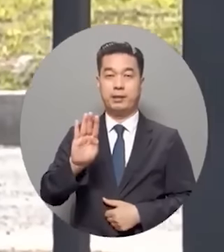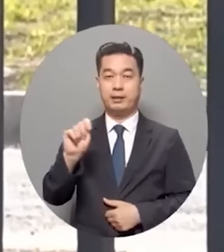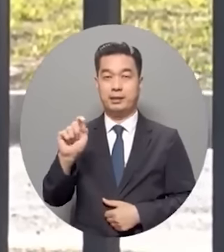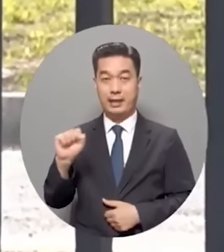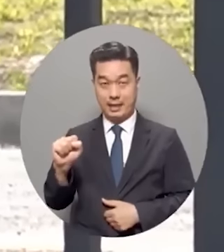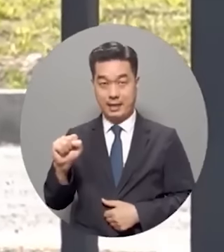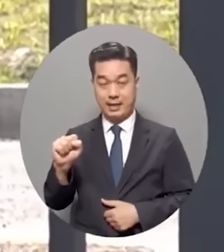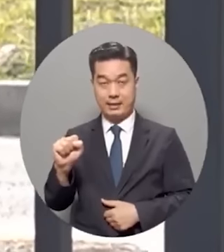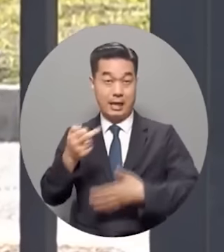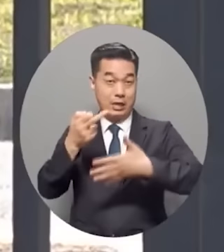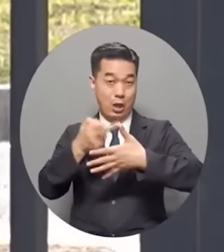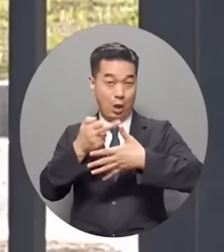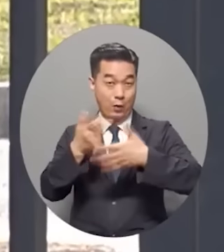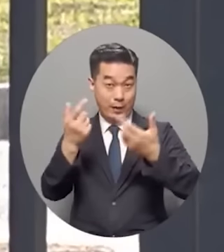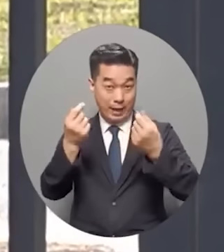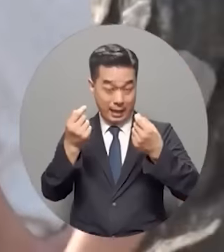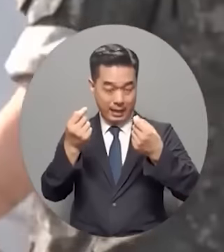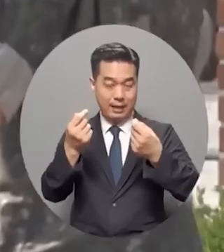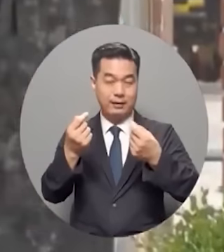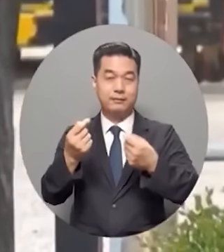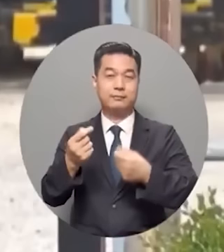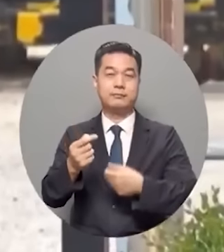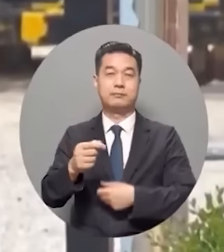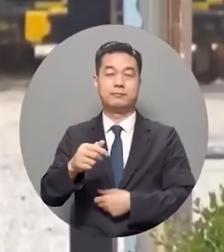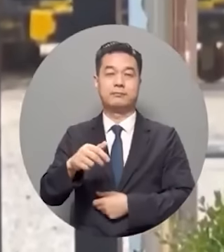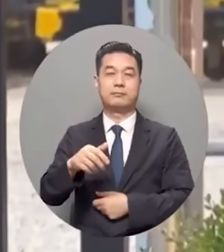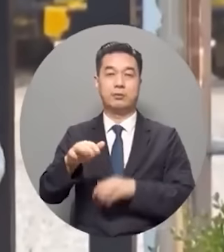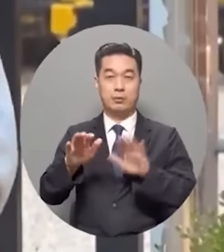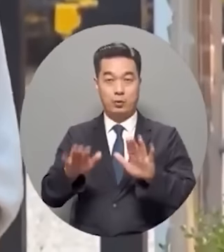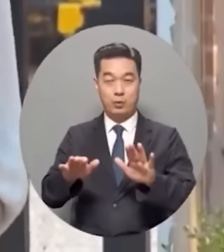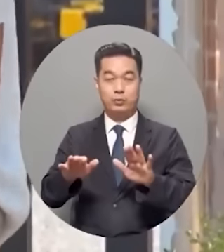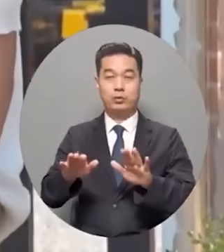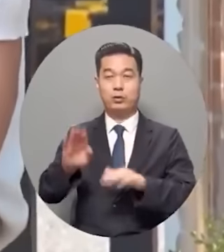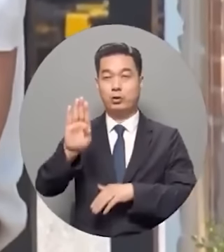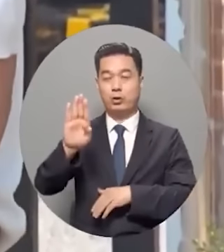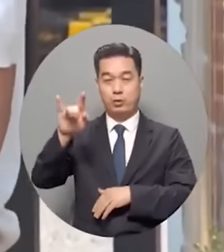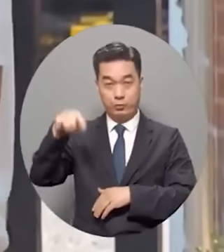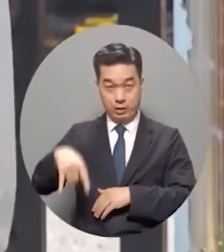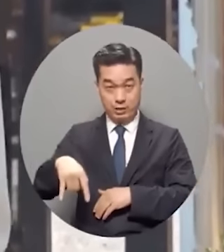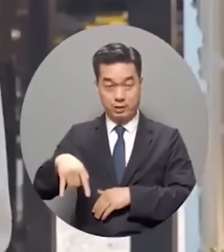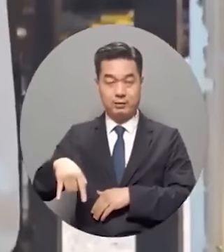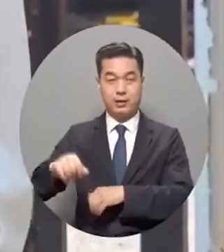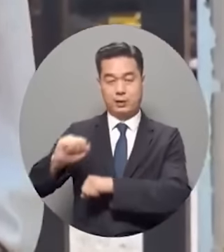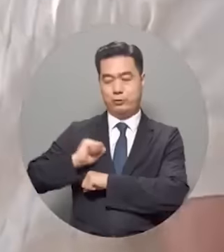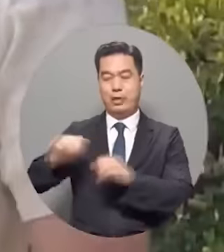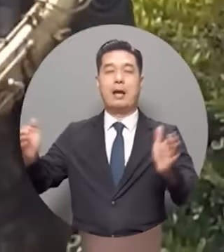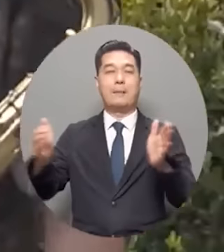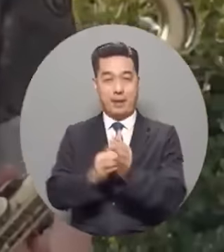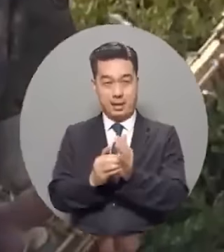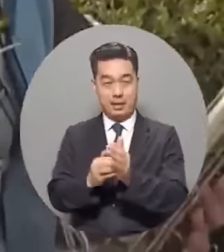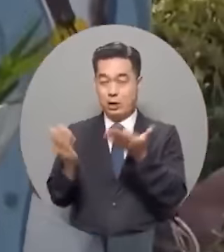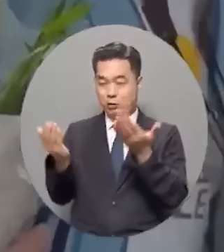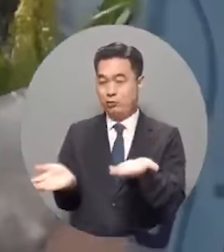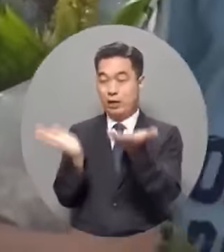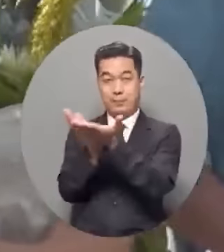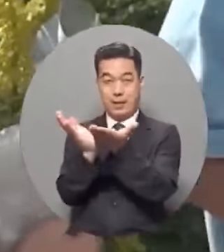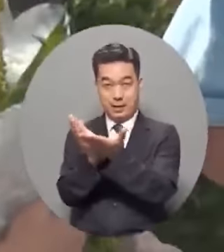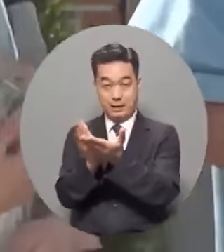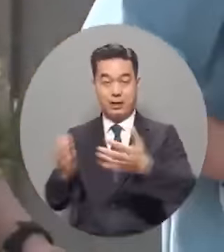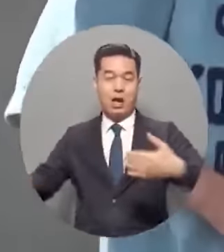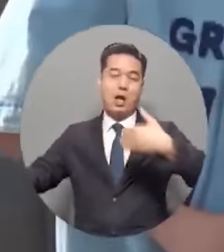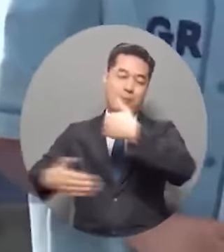진이 군복을 입은 채 부대를 나섭니다. 군복무 중인 BTS 멤버들이 휴가를 맞춰 나와 얼싸안고 전역을